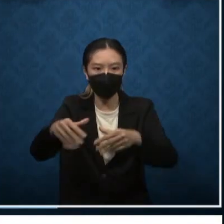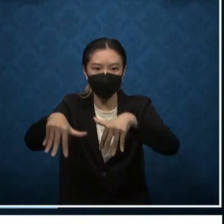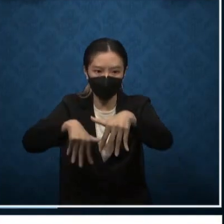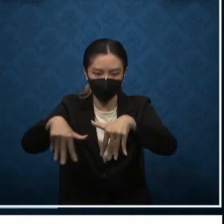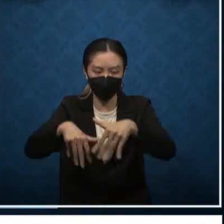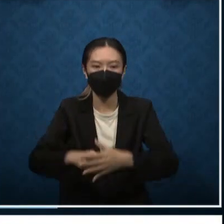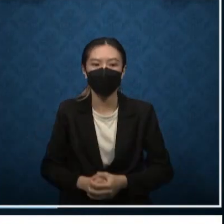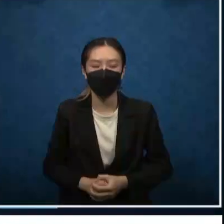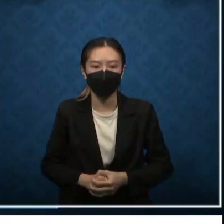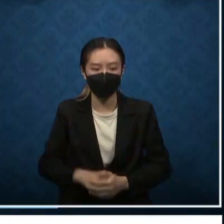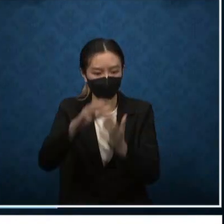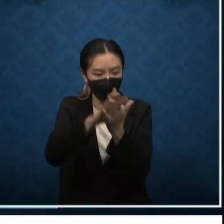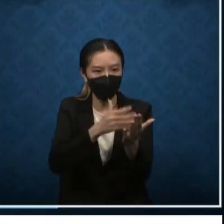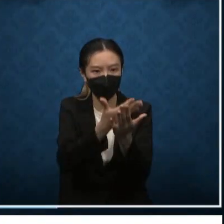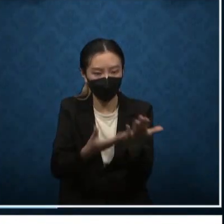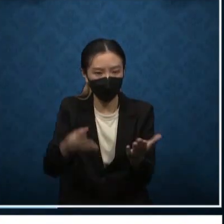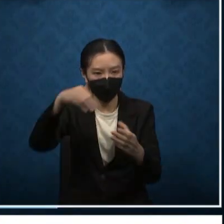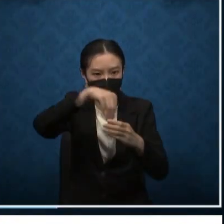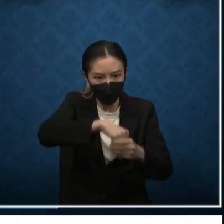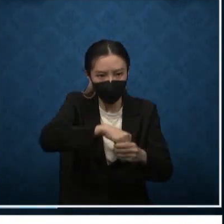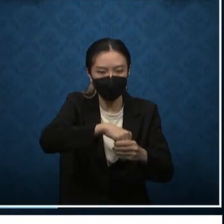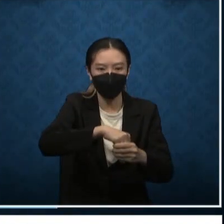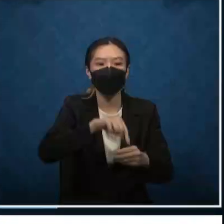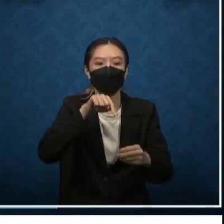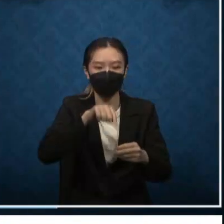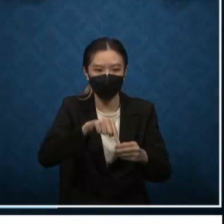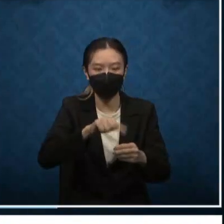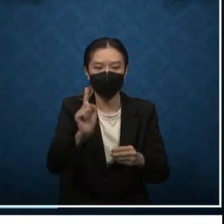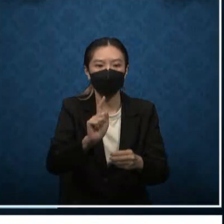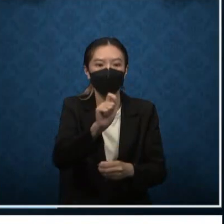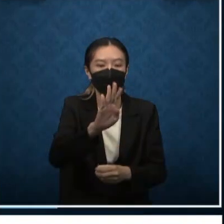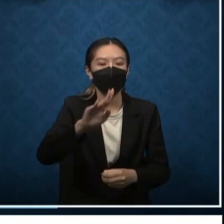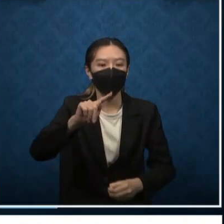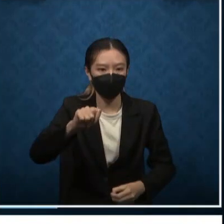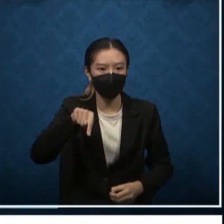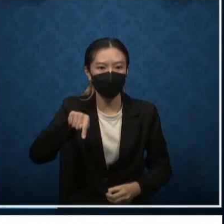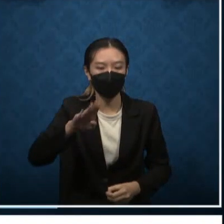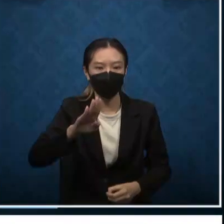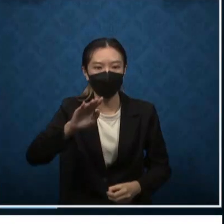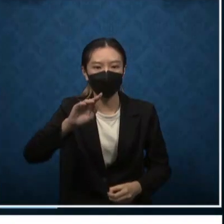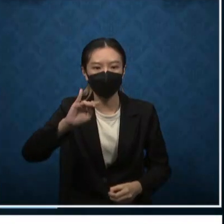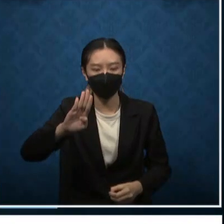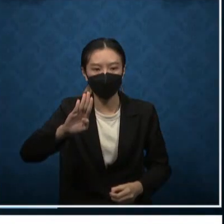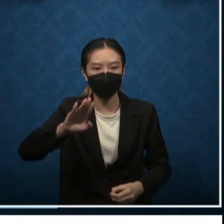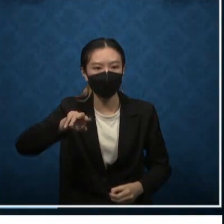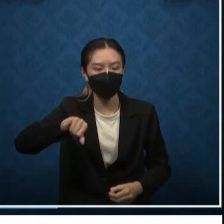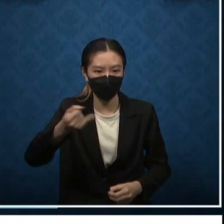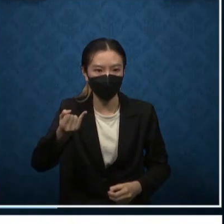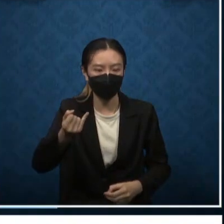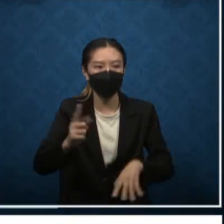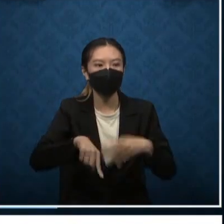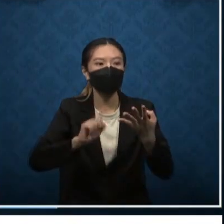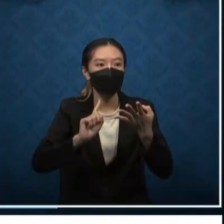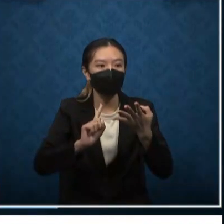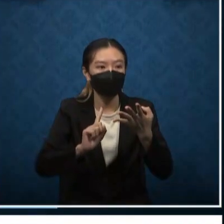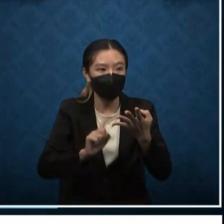บันจุไ้ในแผนพนาจงหวดและแนองคกปกวัส่งทร้ถินด้วยประการที่ 4 ด้านคามร คว